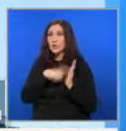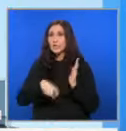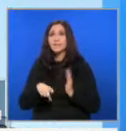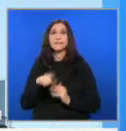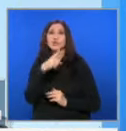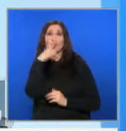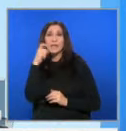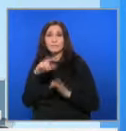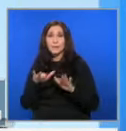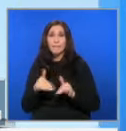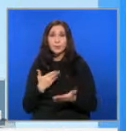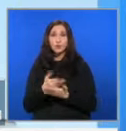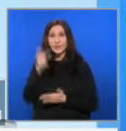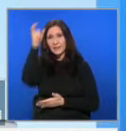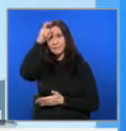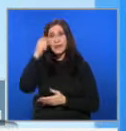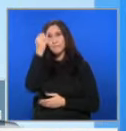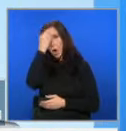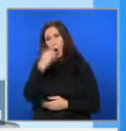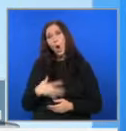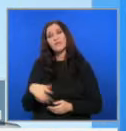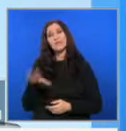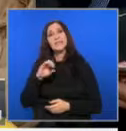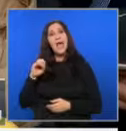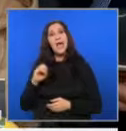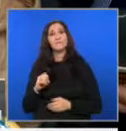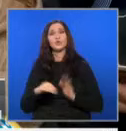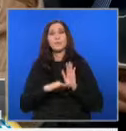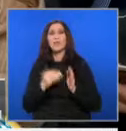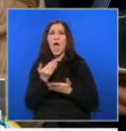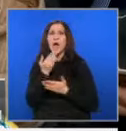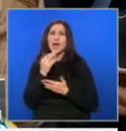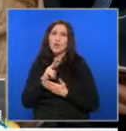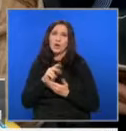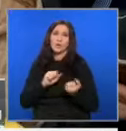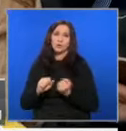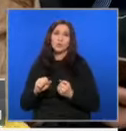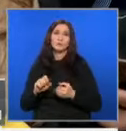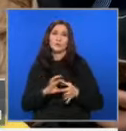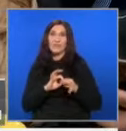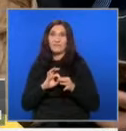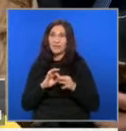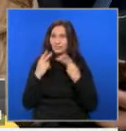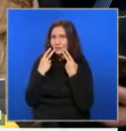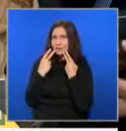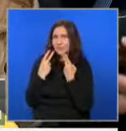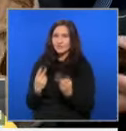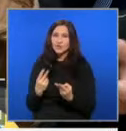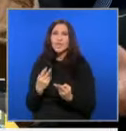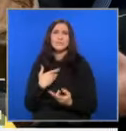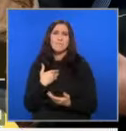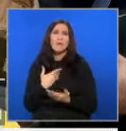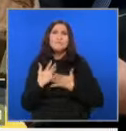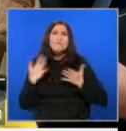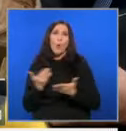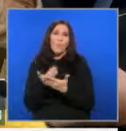столетницата. Приела е номинацията на ДПС Благоевград за евродепутат. Рано или късно зависимостите лъсват. За мен много